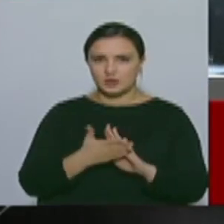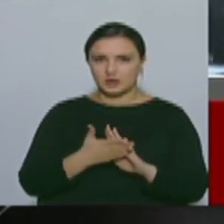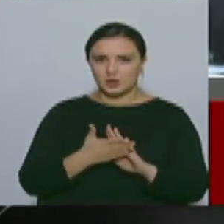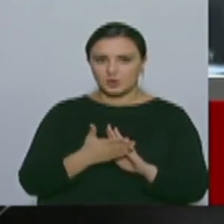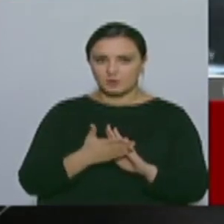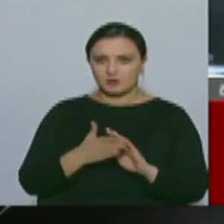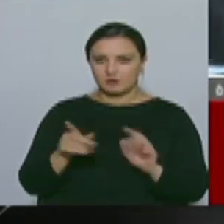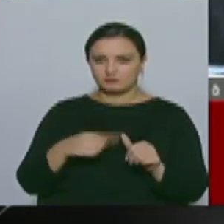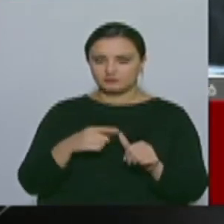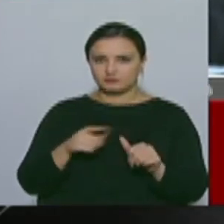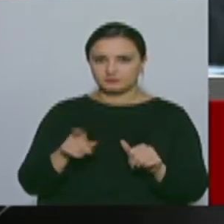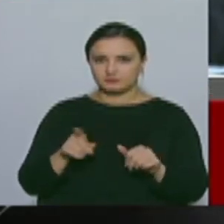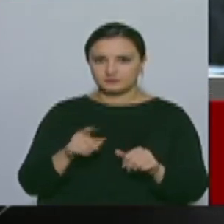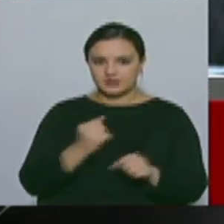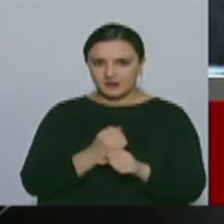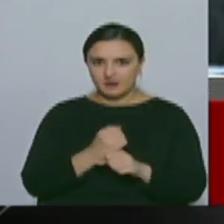აგებს.